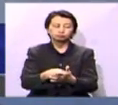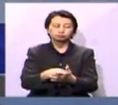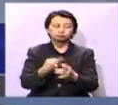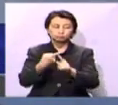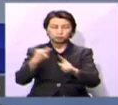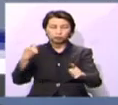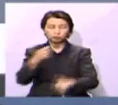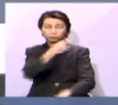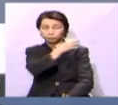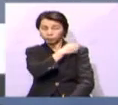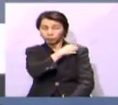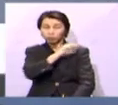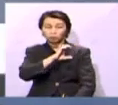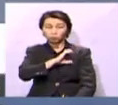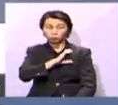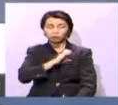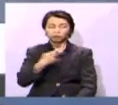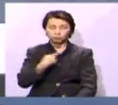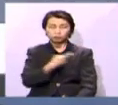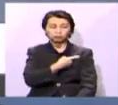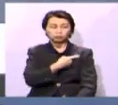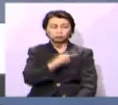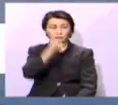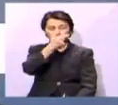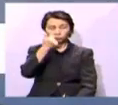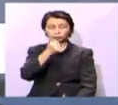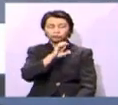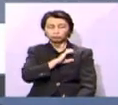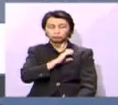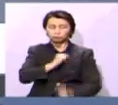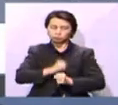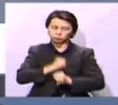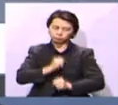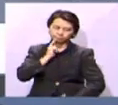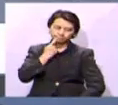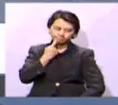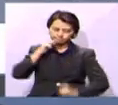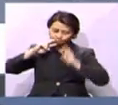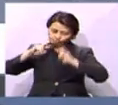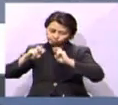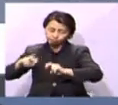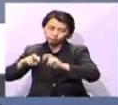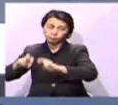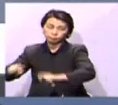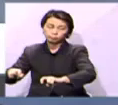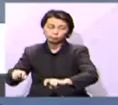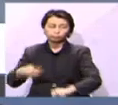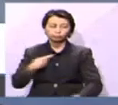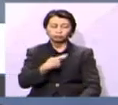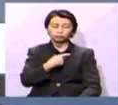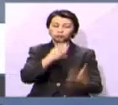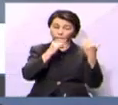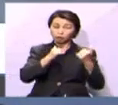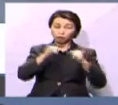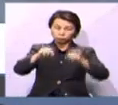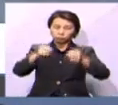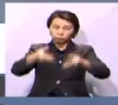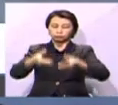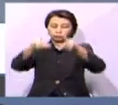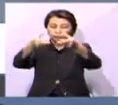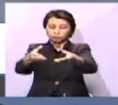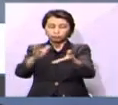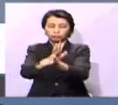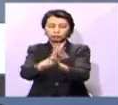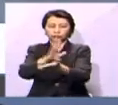but our officers is working seriously on this. And we hope to submit the